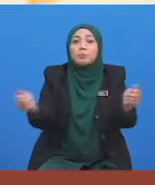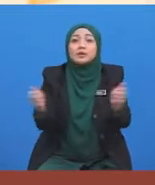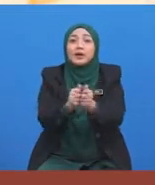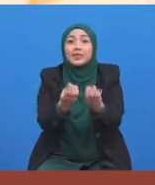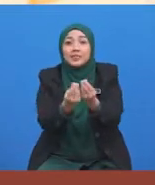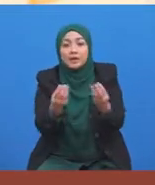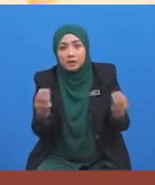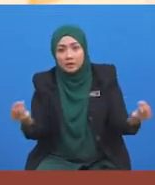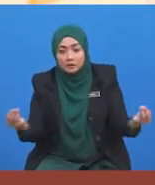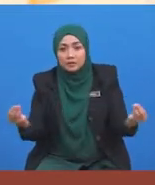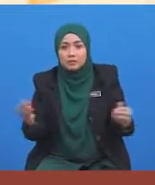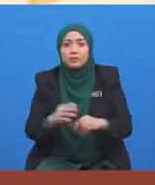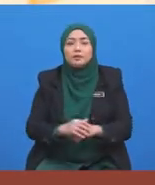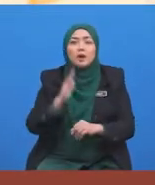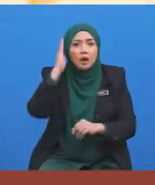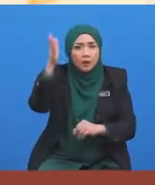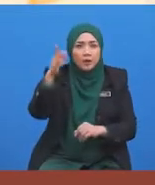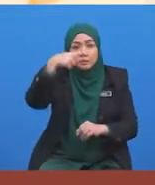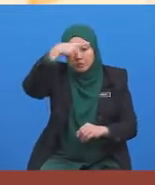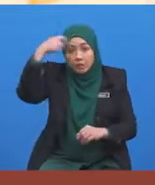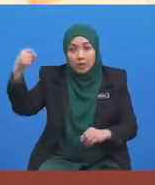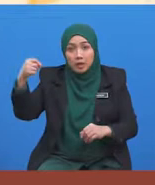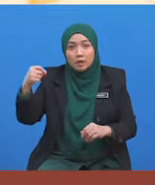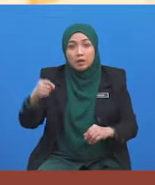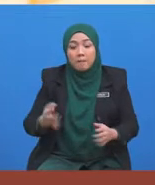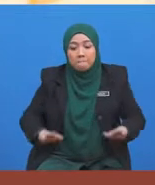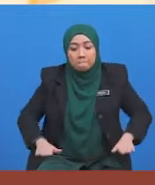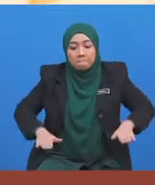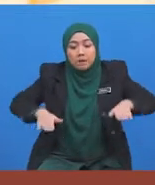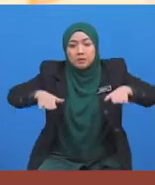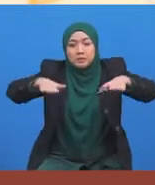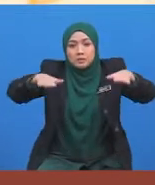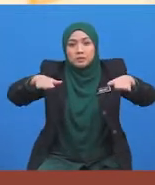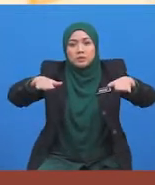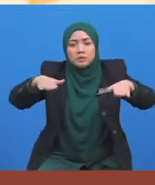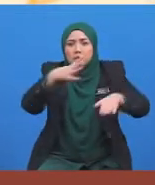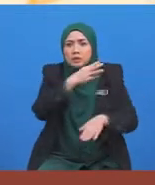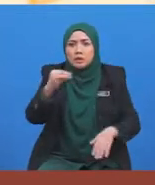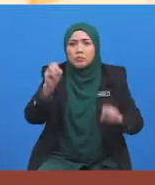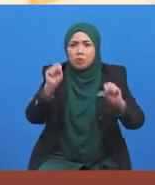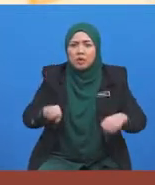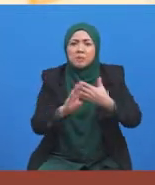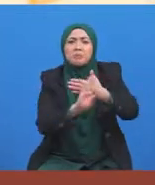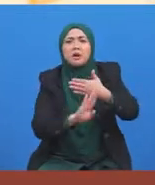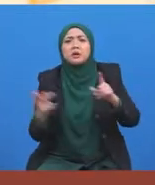dan boleh menyebabkan kejadian banjir kirat yang boleh membahayakan penduduk